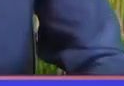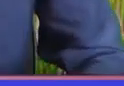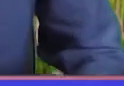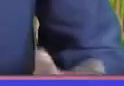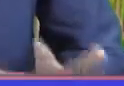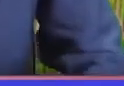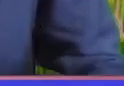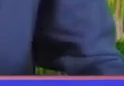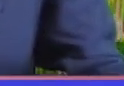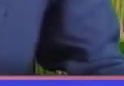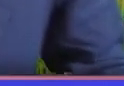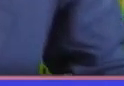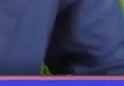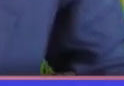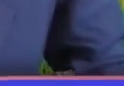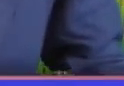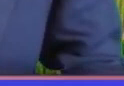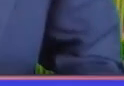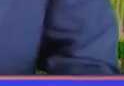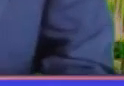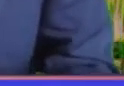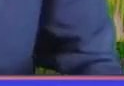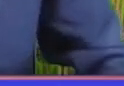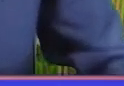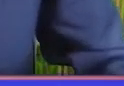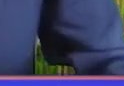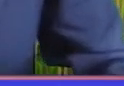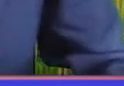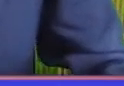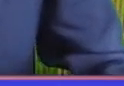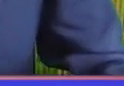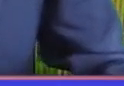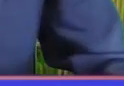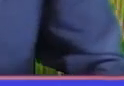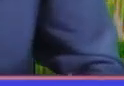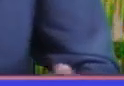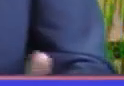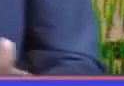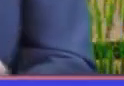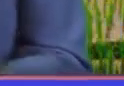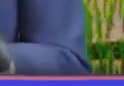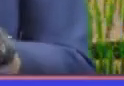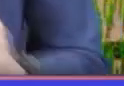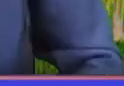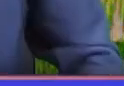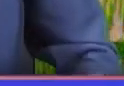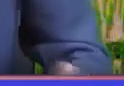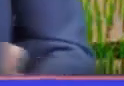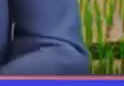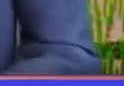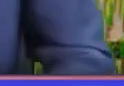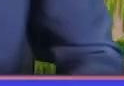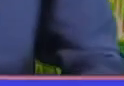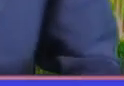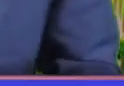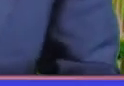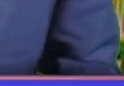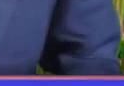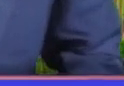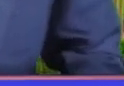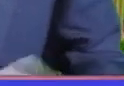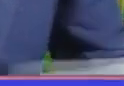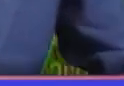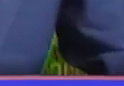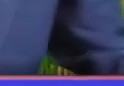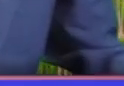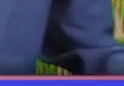างเรือทางอากาศแล้วก็ทางรางด้วยนะฮะใช่มั้ยฮะ ใช่ โอ้โหนี่เขาแยกจำแนกมาเป็นชนิดเลยนะฮะ แต่น่าชื่น